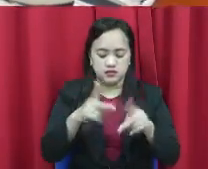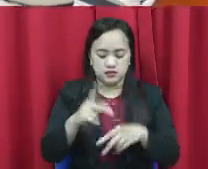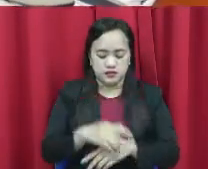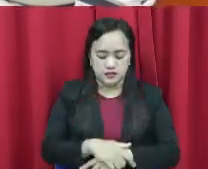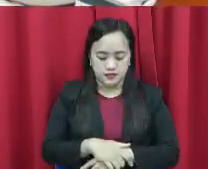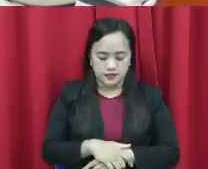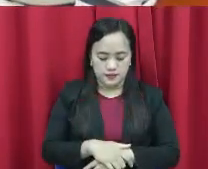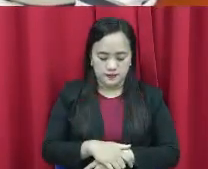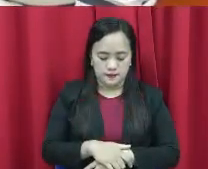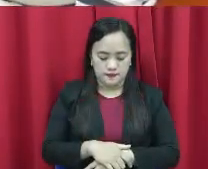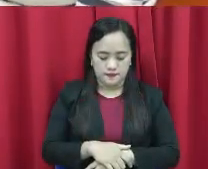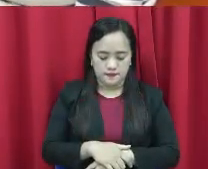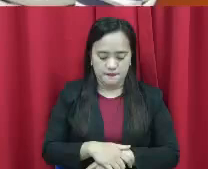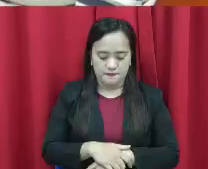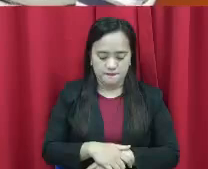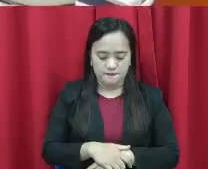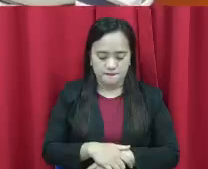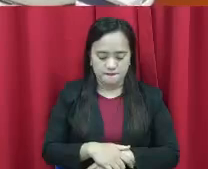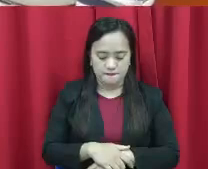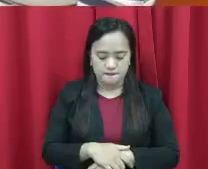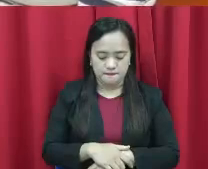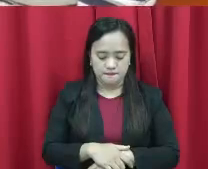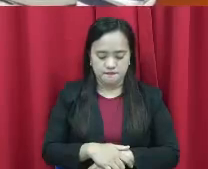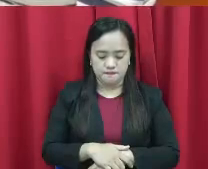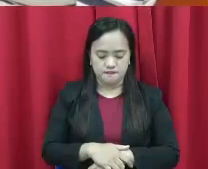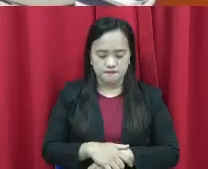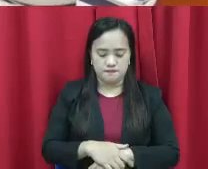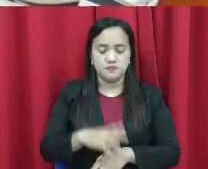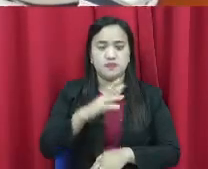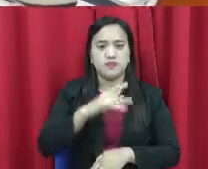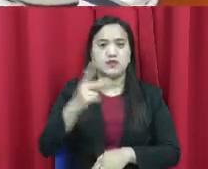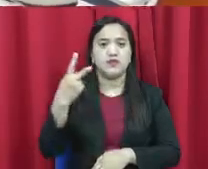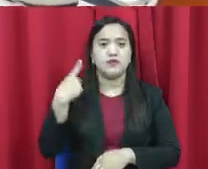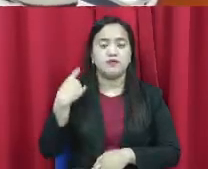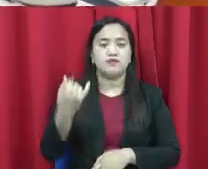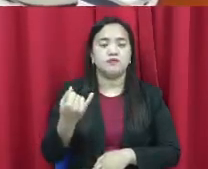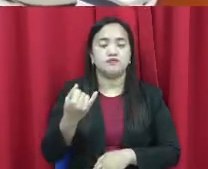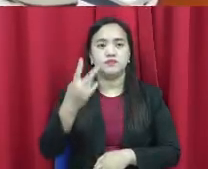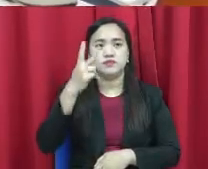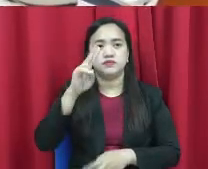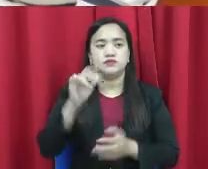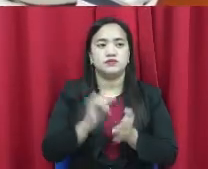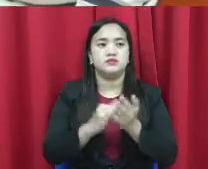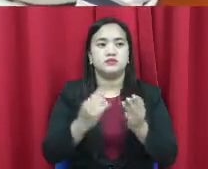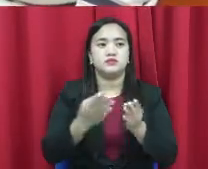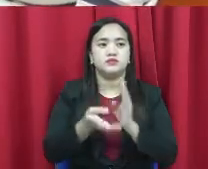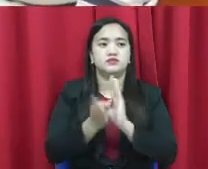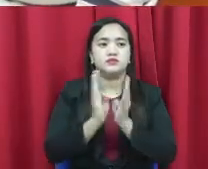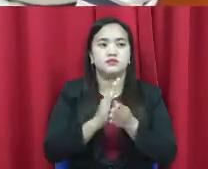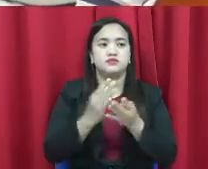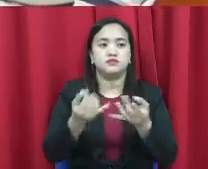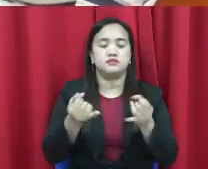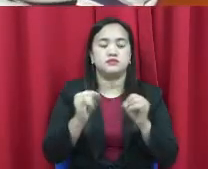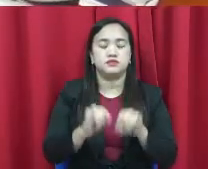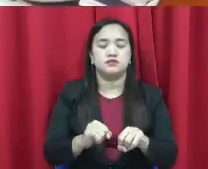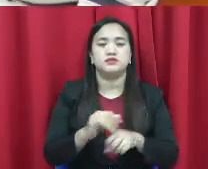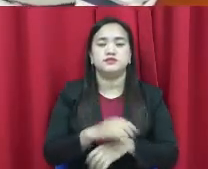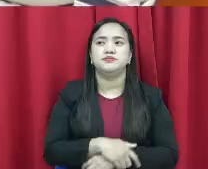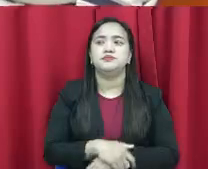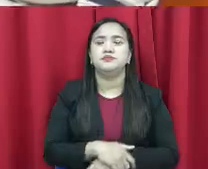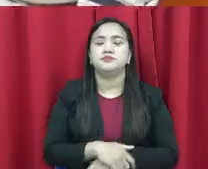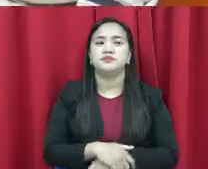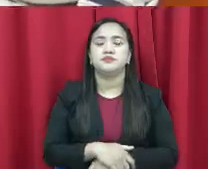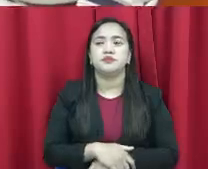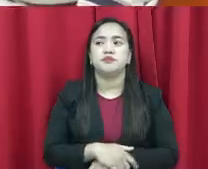naisisingit na eh Kasi ganito eh kasi ganyan lalabas ka na sa is yes opo at ang makikita mo na lang talaga ay self Pero